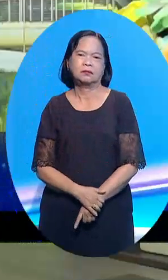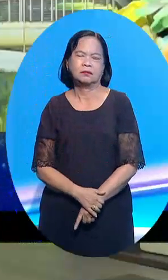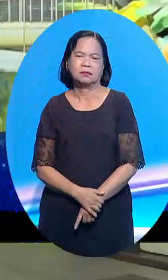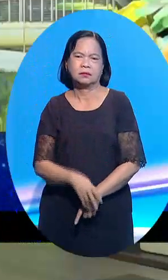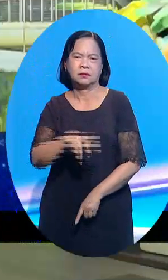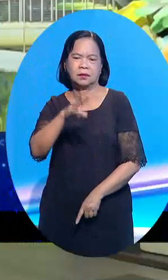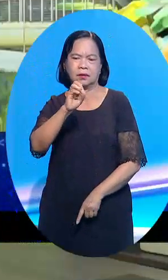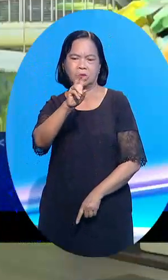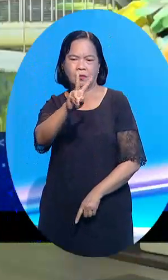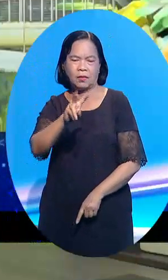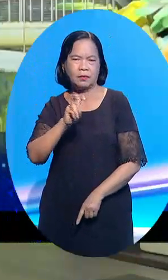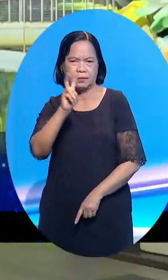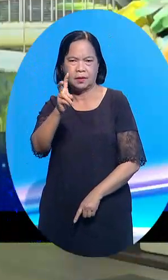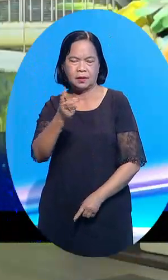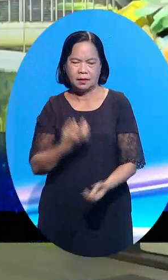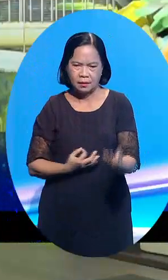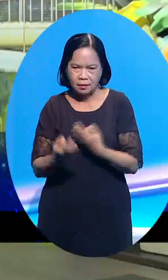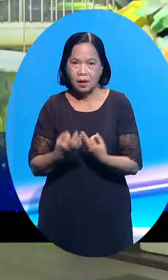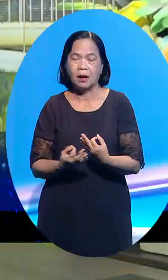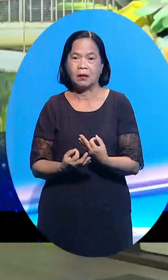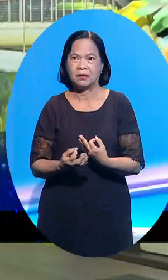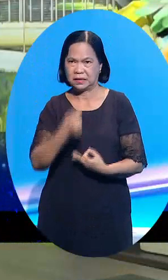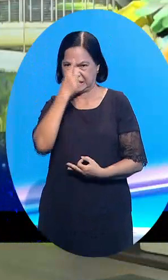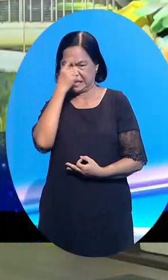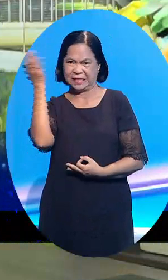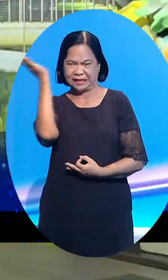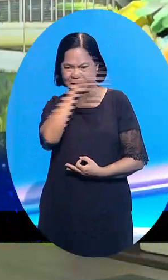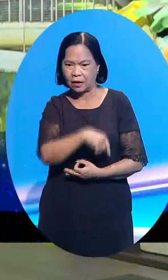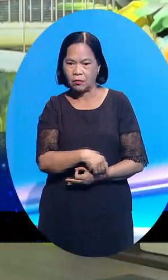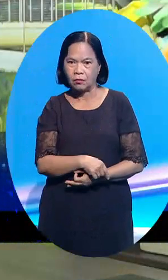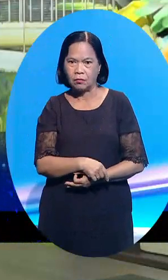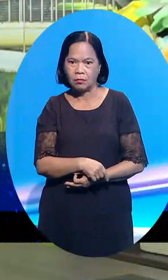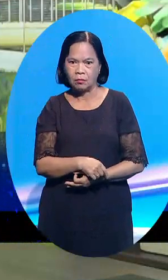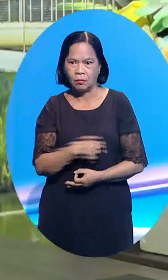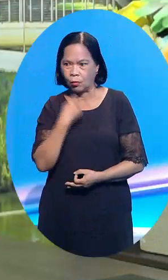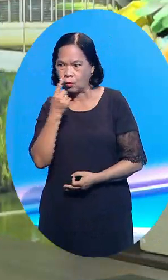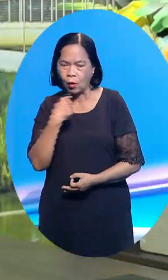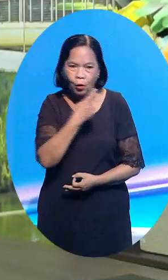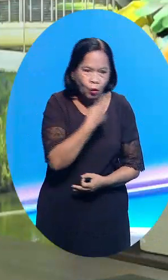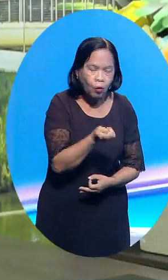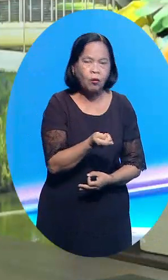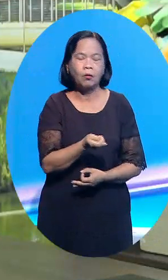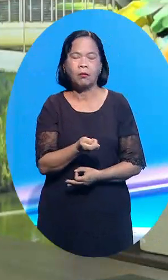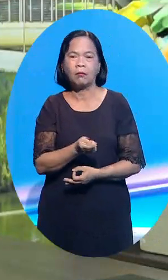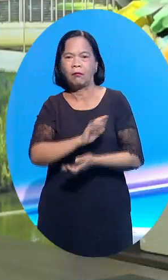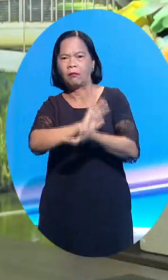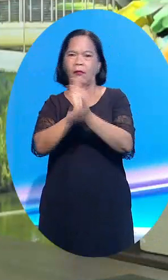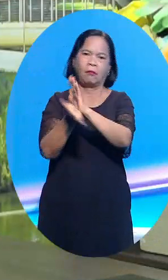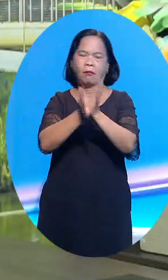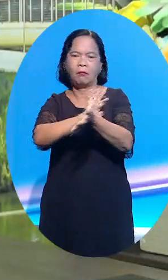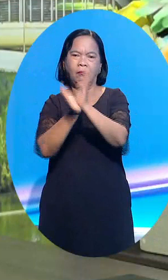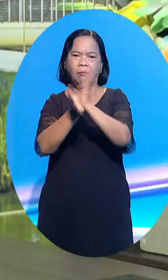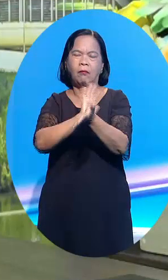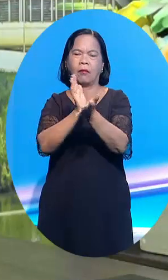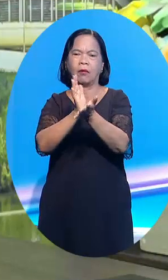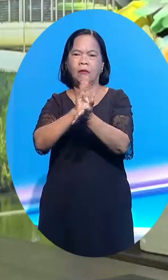2022 đó thì thị trường còn phải đón nhận một cái tin xấu, đó là cái dấu hiệu tin đồn. Và cái tin đồn này nó trộn lẫn cái